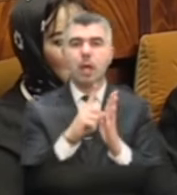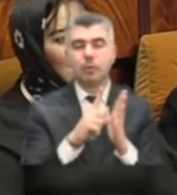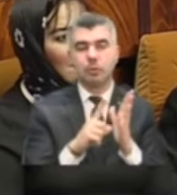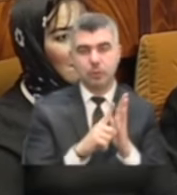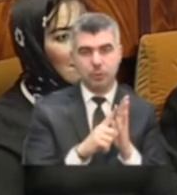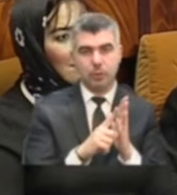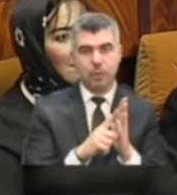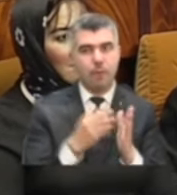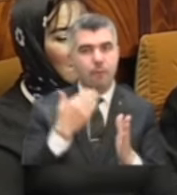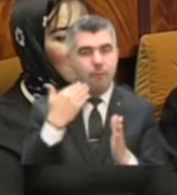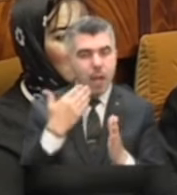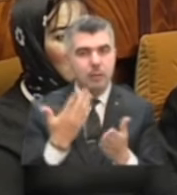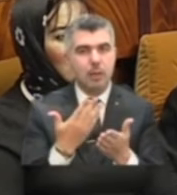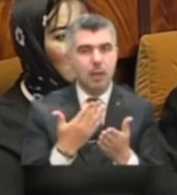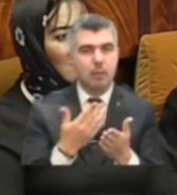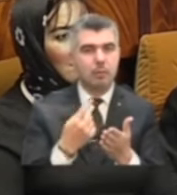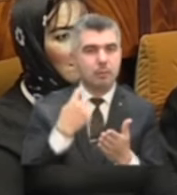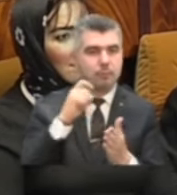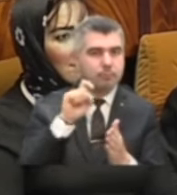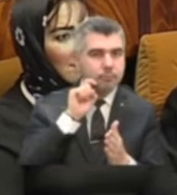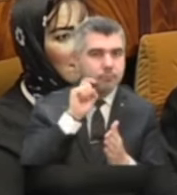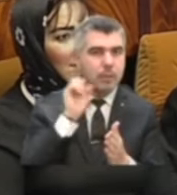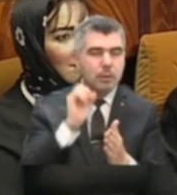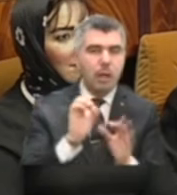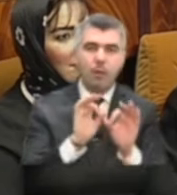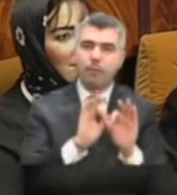تهضر على الفساد والتحريض ديالو، هناك فصول